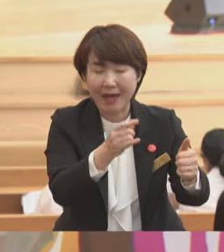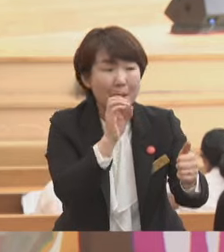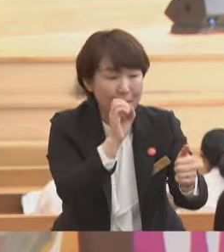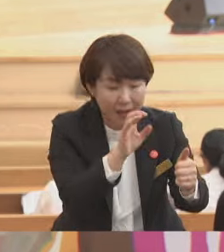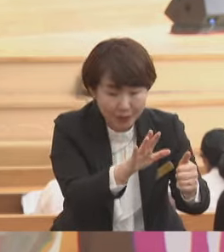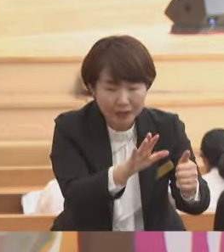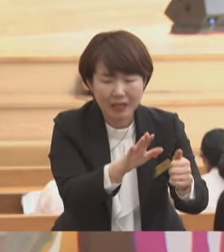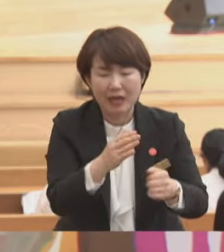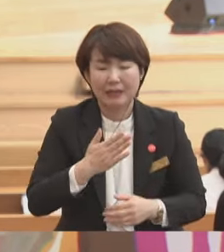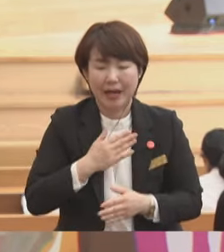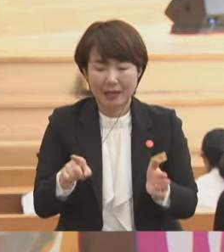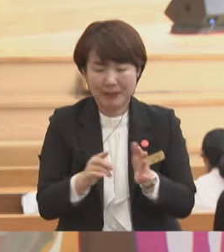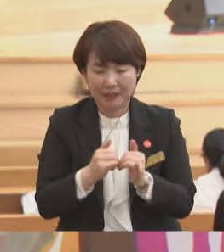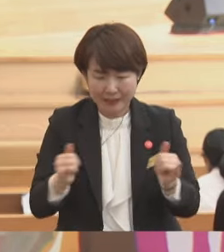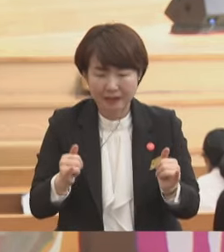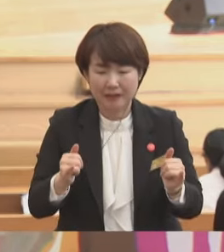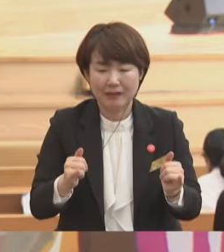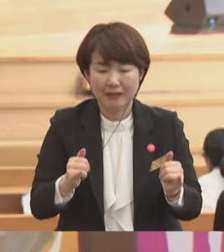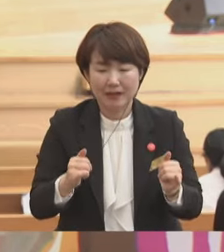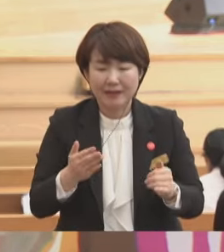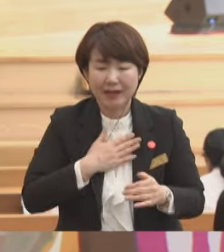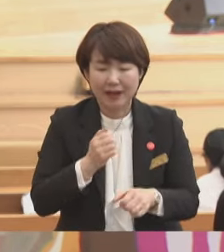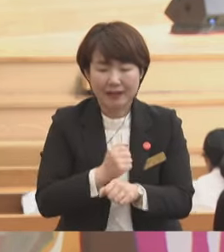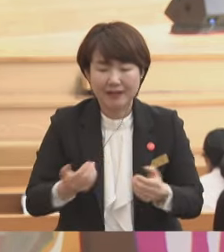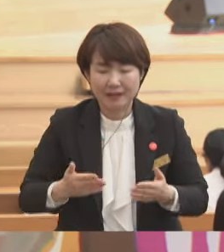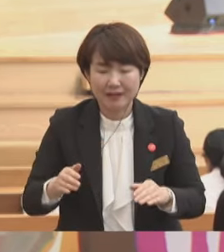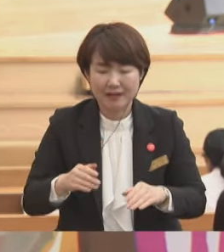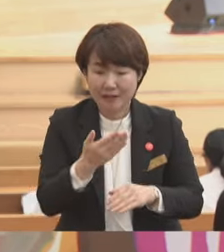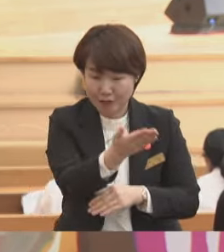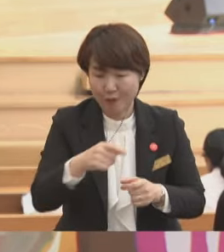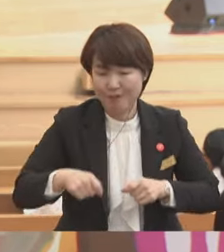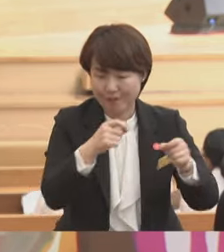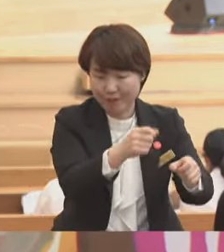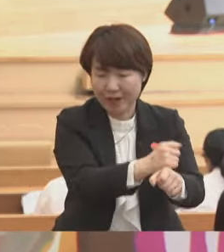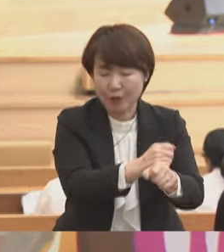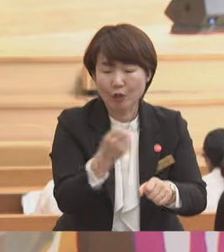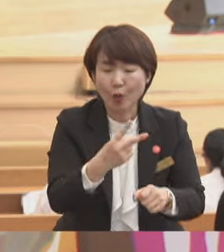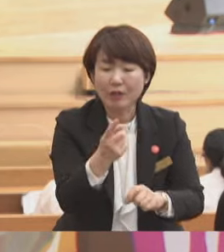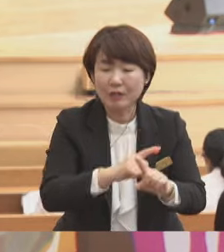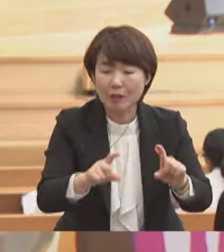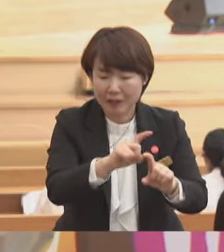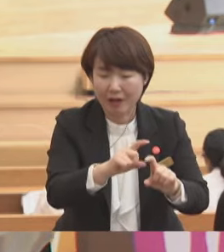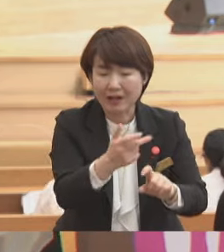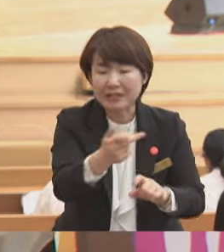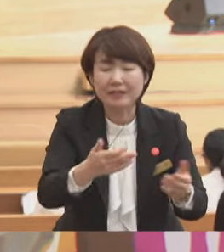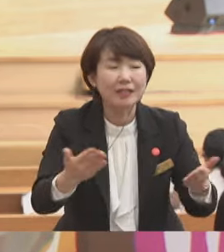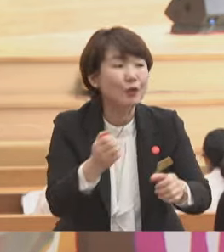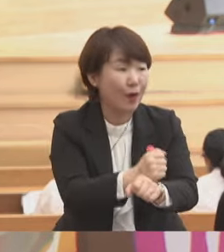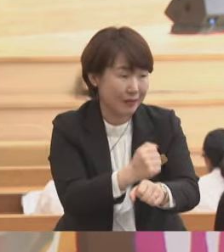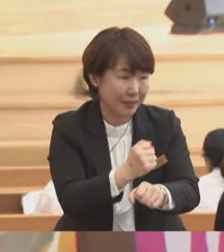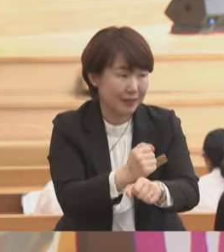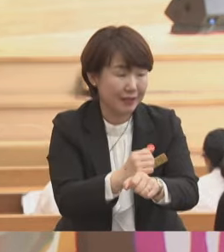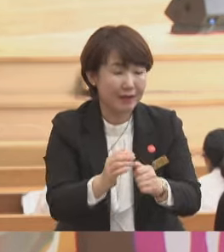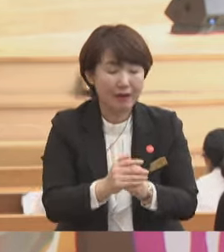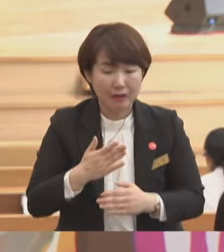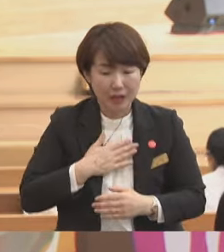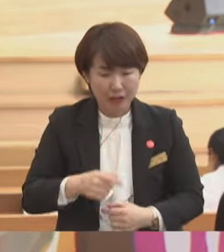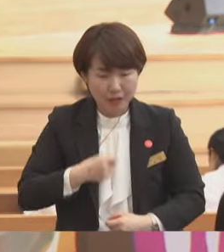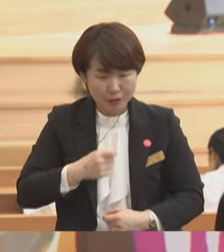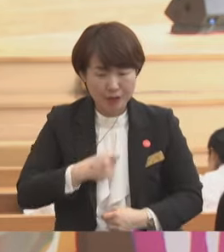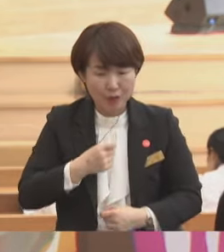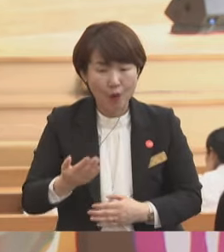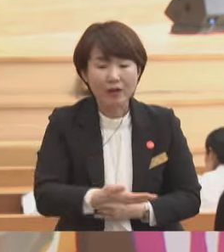이르노니 나를 믿는 자는 내가 하는 일을 그도 할 것이요 또한 그보다 큰 일도 하리니 잘 보세요 내가 진실로 진실로